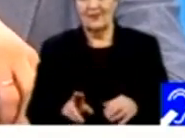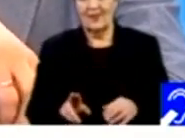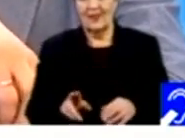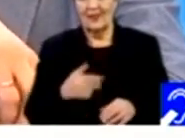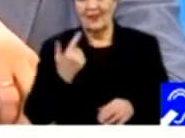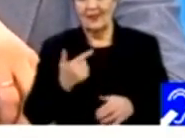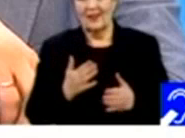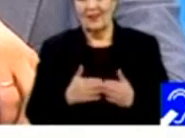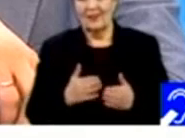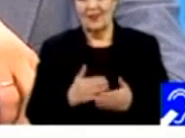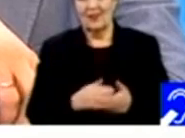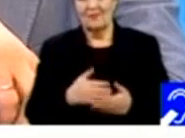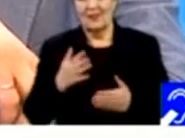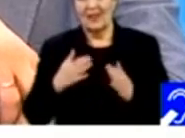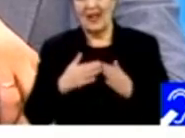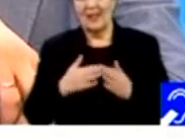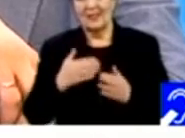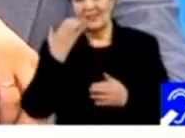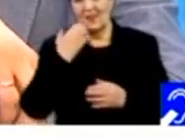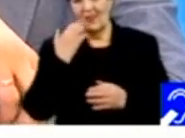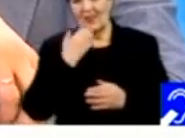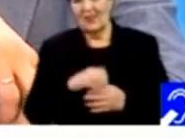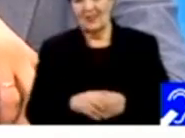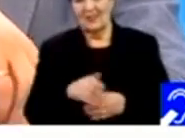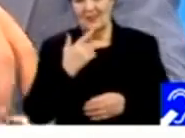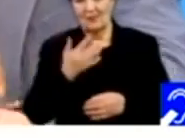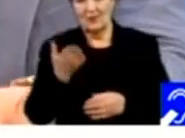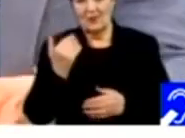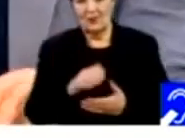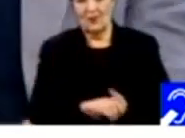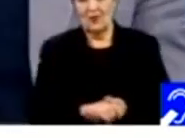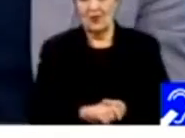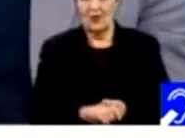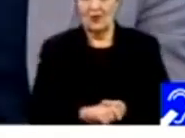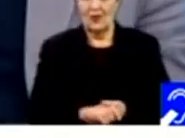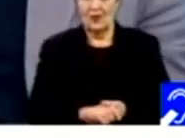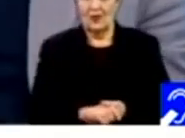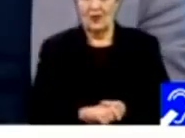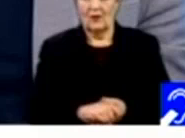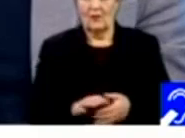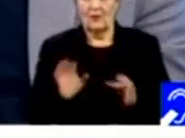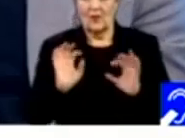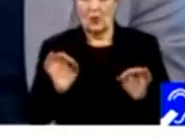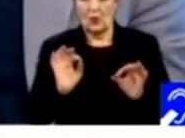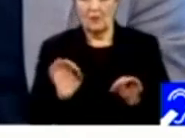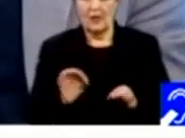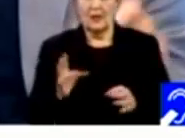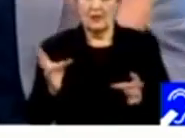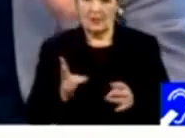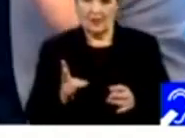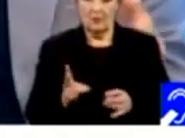care le avem noi în castele foarte vechi, inclusiv cel de la Verona. Da, deci și este o prioritate pentru dumneavoastră. Păi normal că este o prioritate.